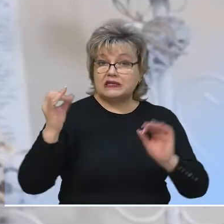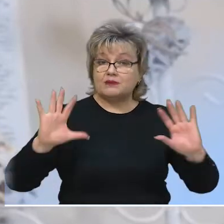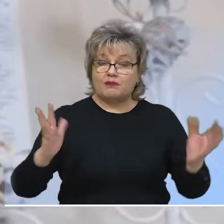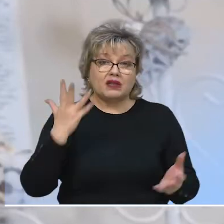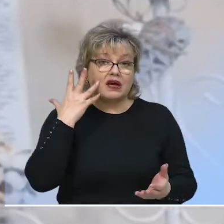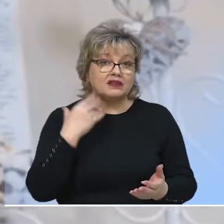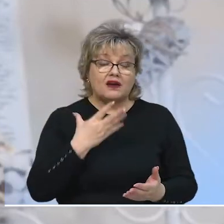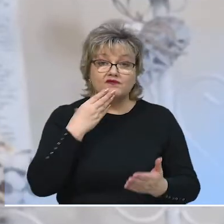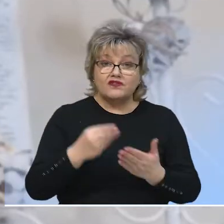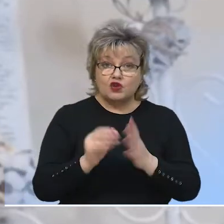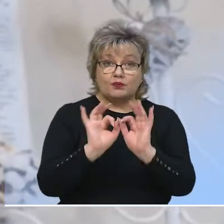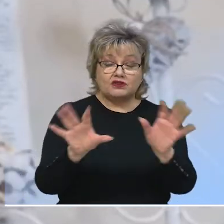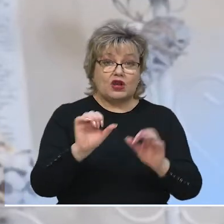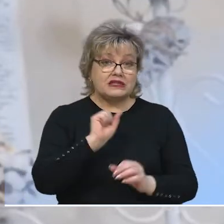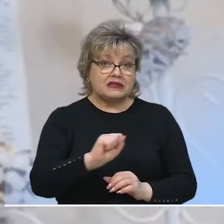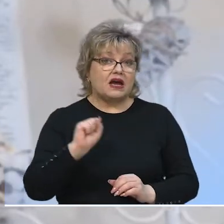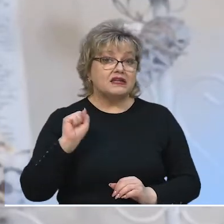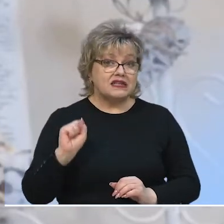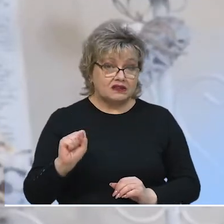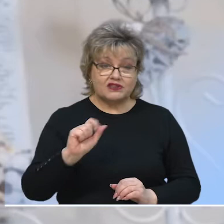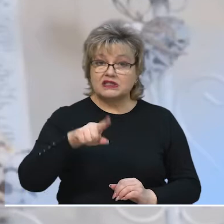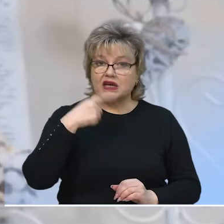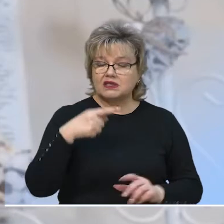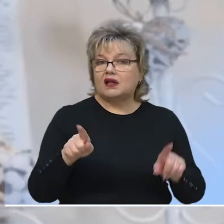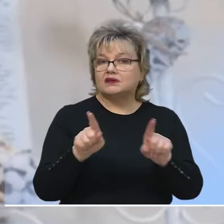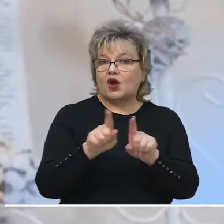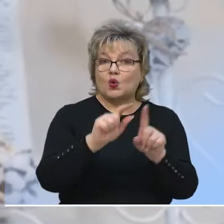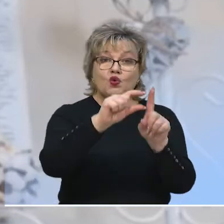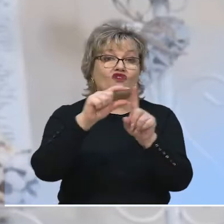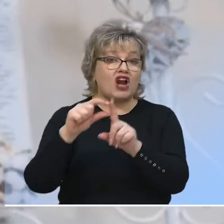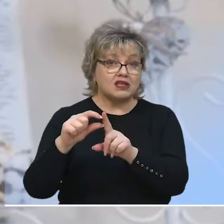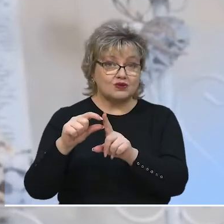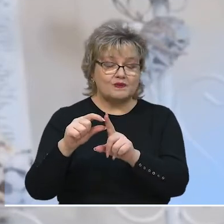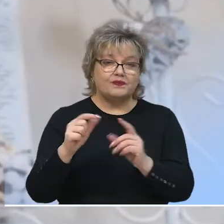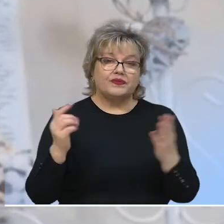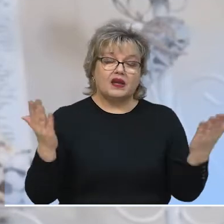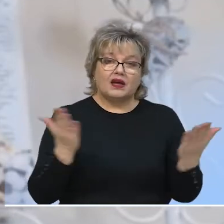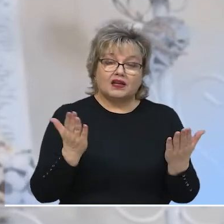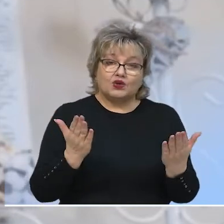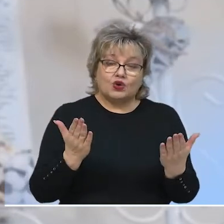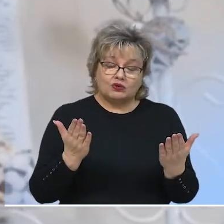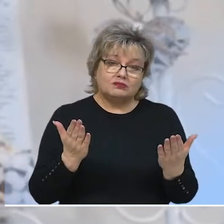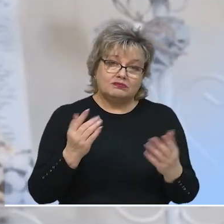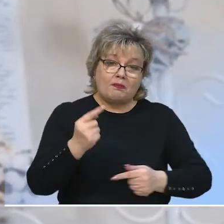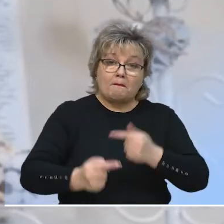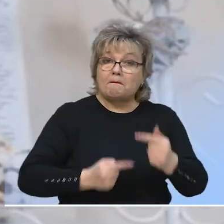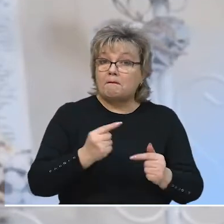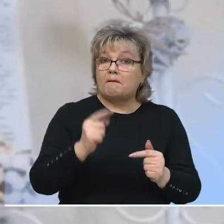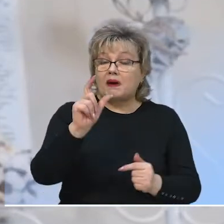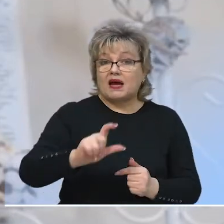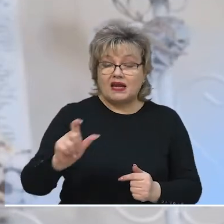моментом, когда в своем интервью Александр Александрович сказал такую фразу, которую из поколения в